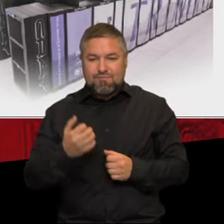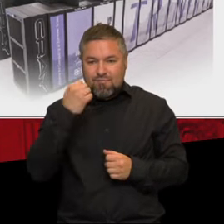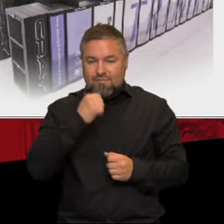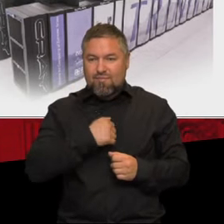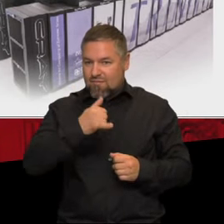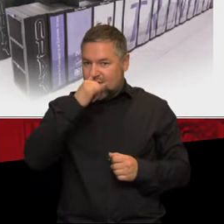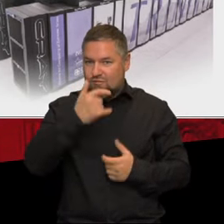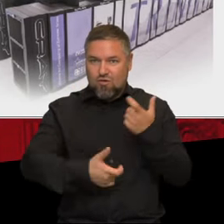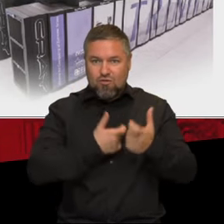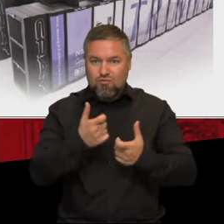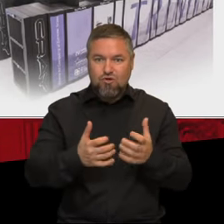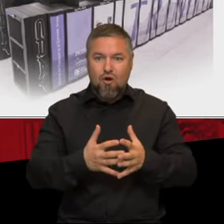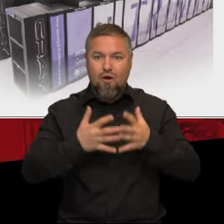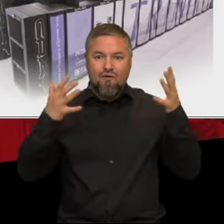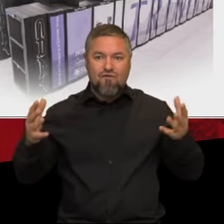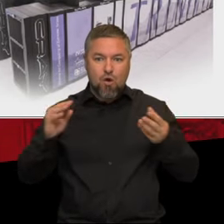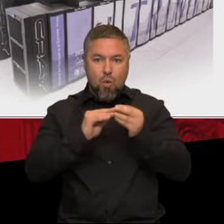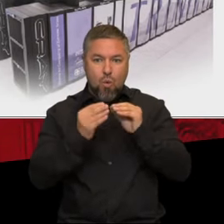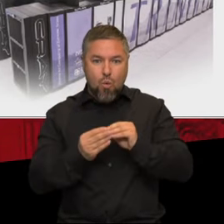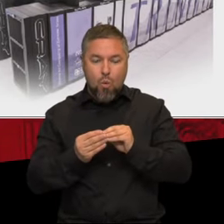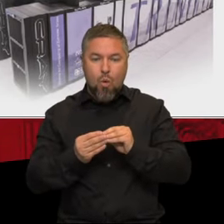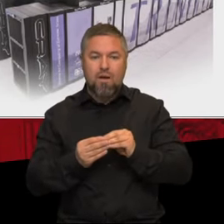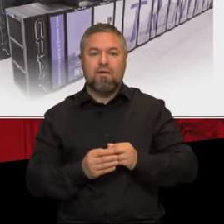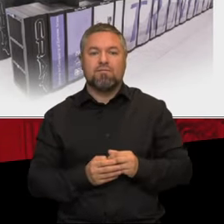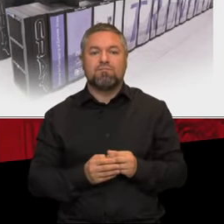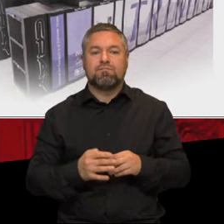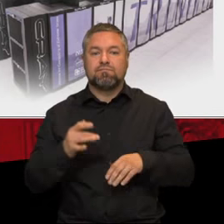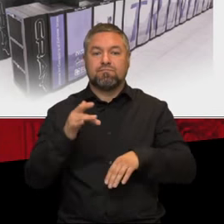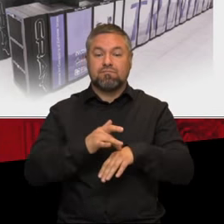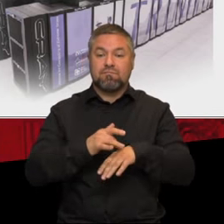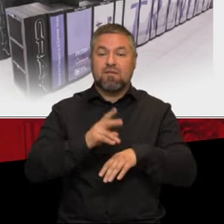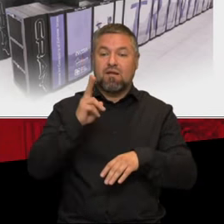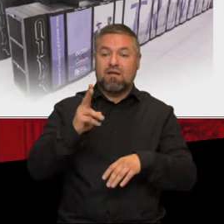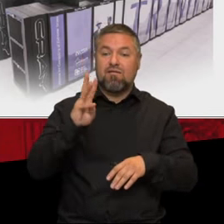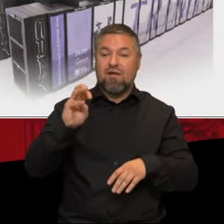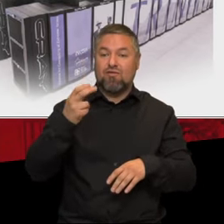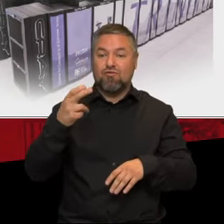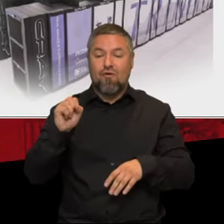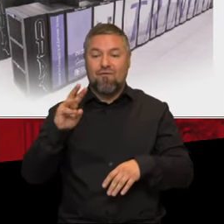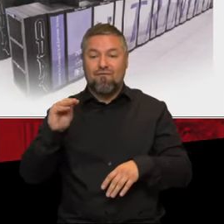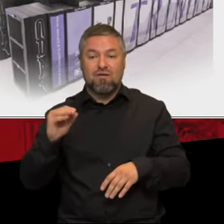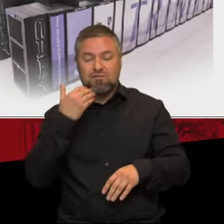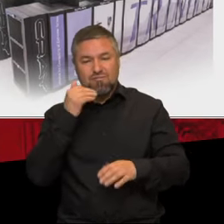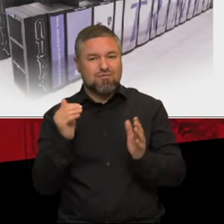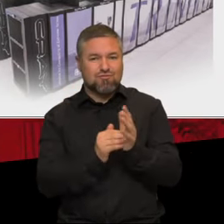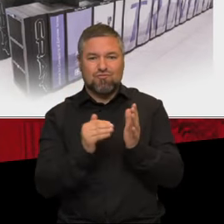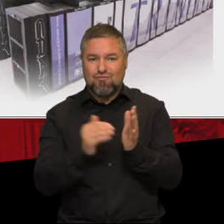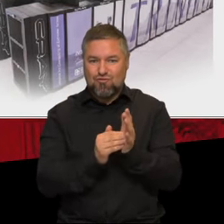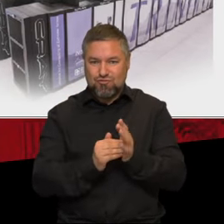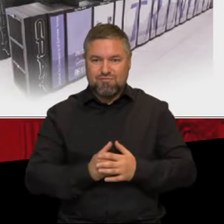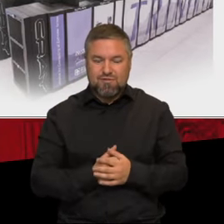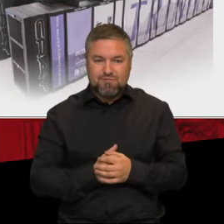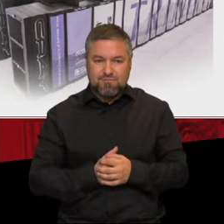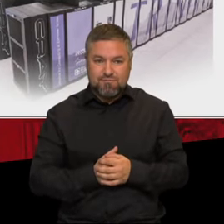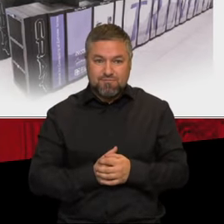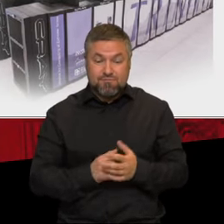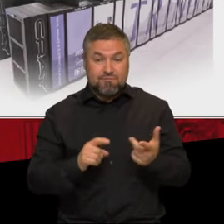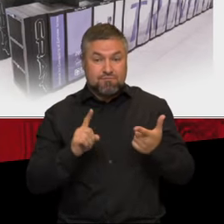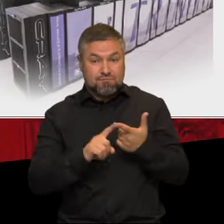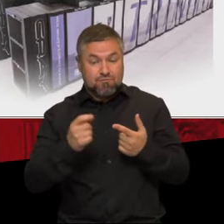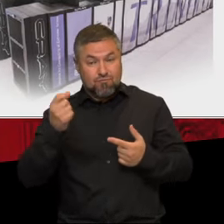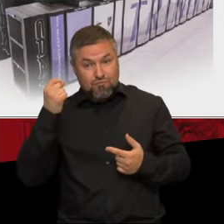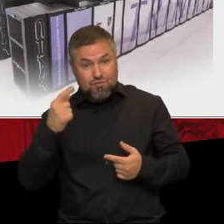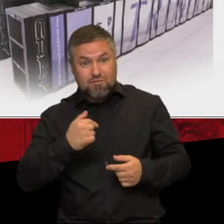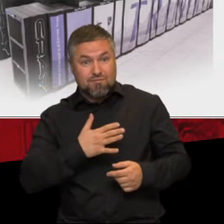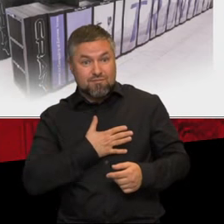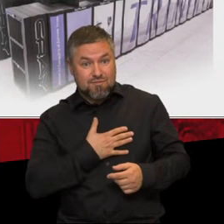ogranicza, jeśli chodzi o wielkość układów, które możemy modelować, efekty kwantowe są niezbędne do uwzględnienia. Drugim pomysłem, jaki